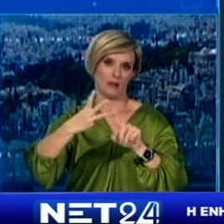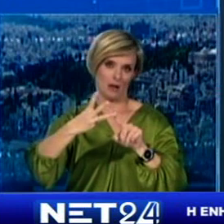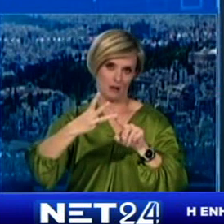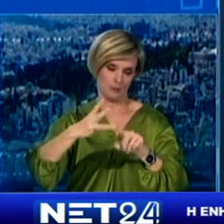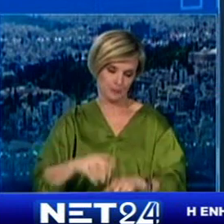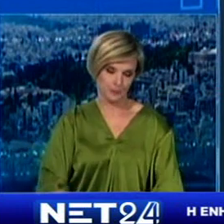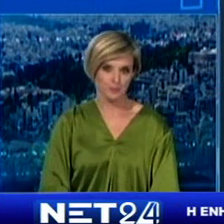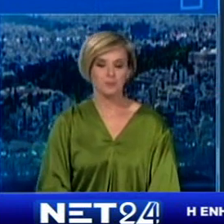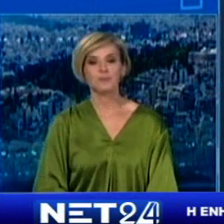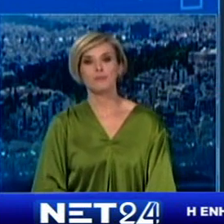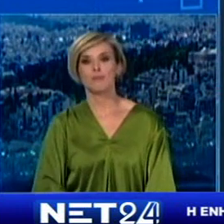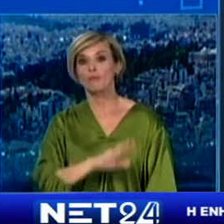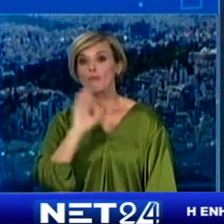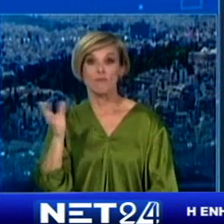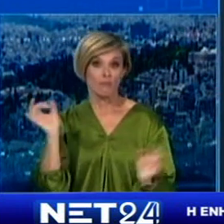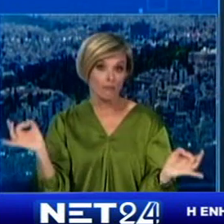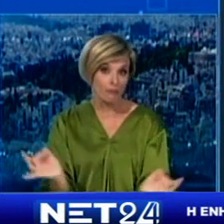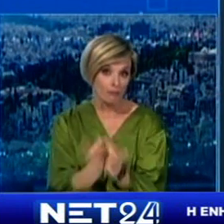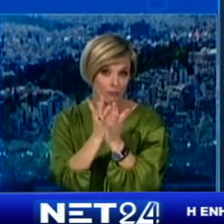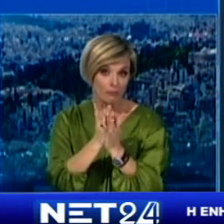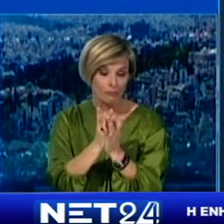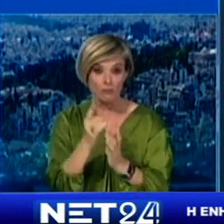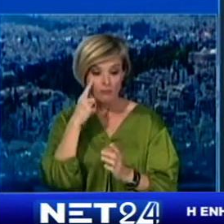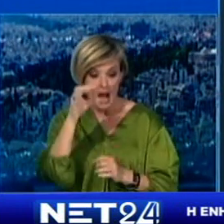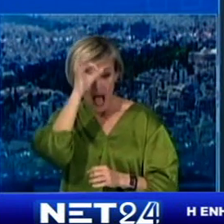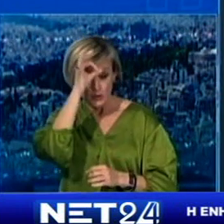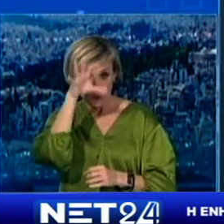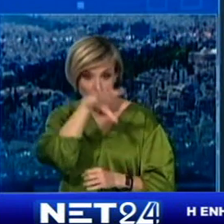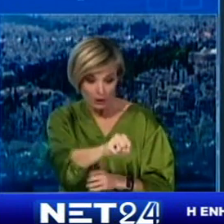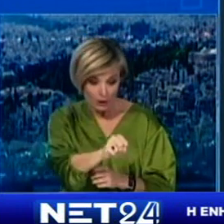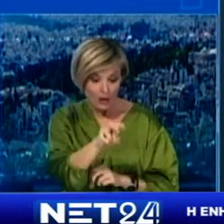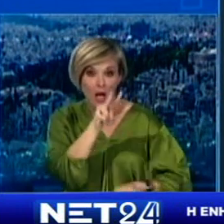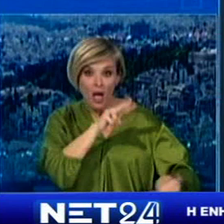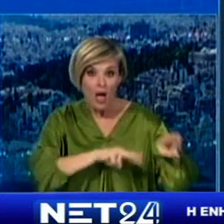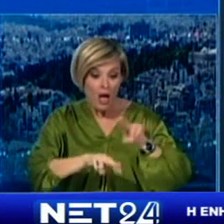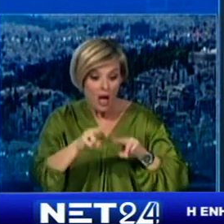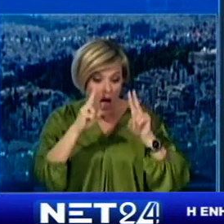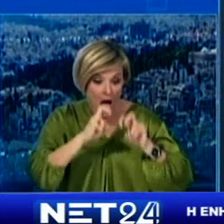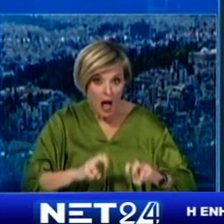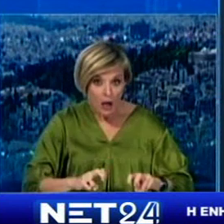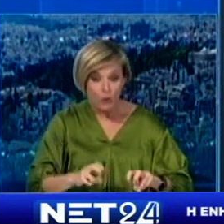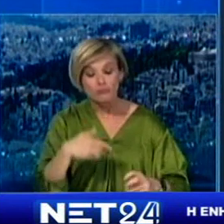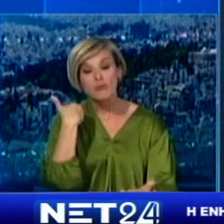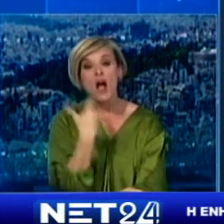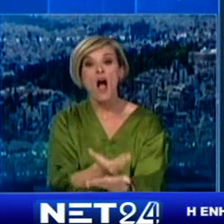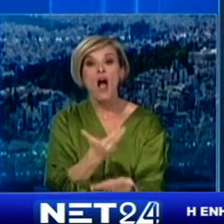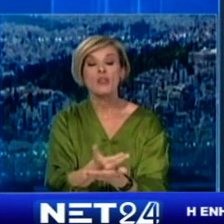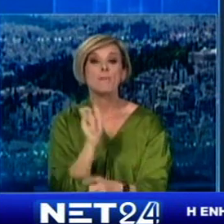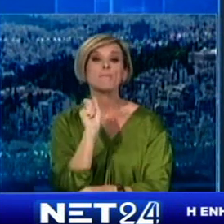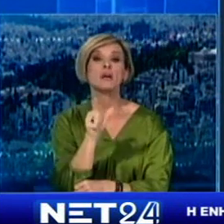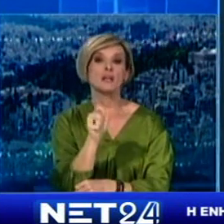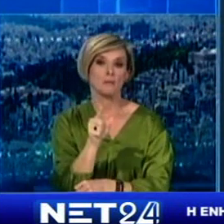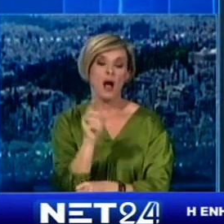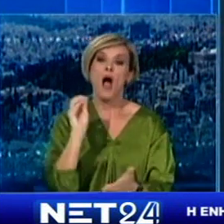ηλεκτρονικός. Σε περίπτωση ελέγχου, ο πολίτης πρέπει να επιδείξει και την ανώτερη ενημέρωση, αλλά και για μετάβαση σε τράπεζα, στο μέτρο που δεν είναι δυνατή